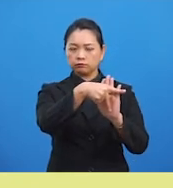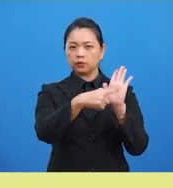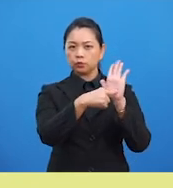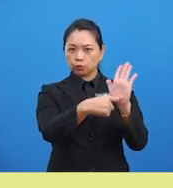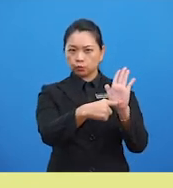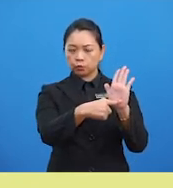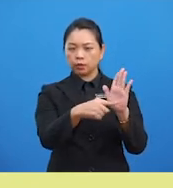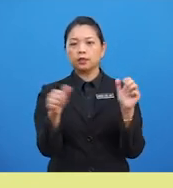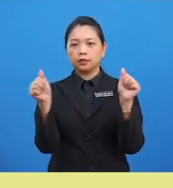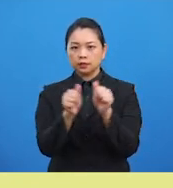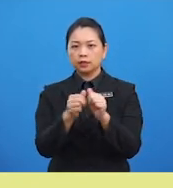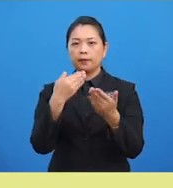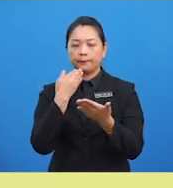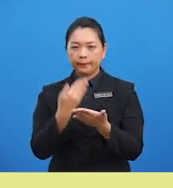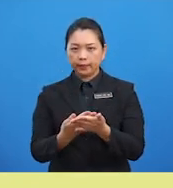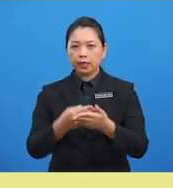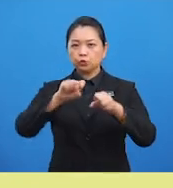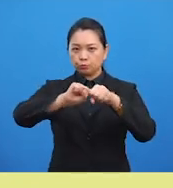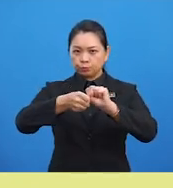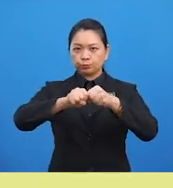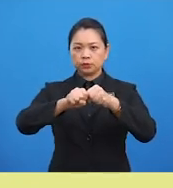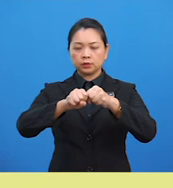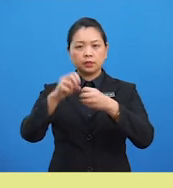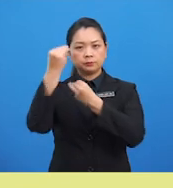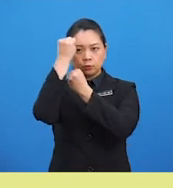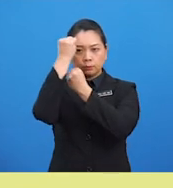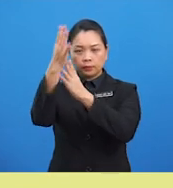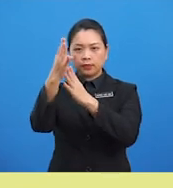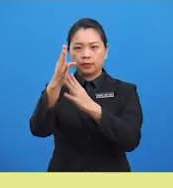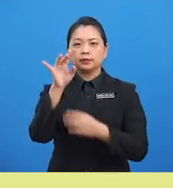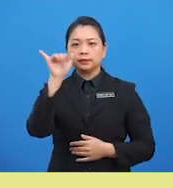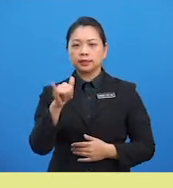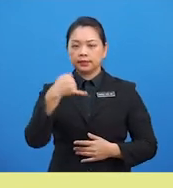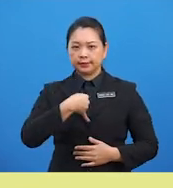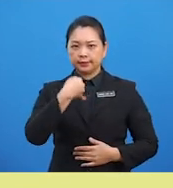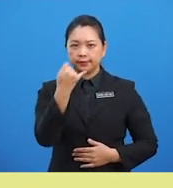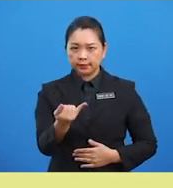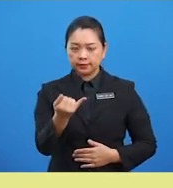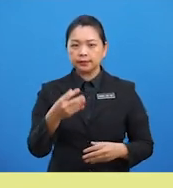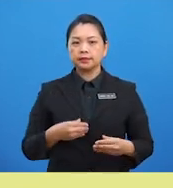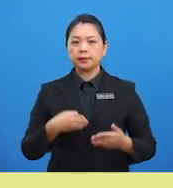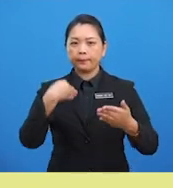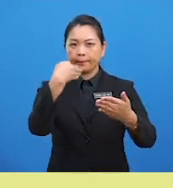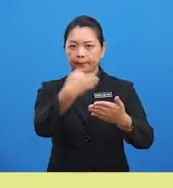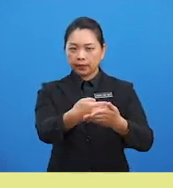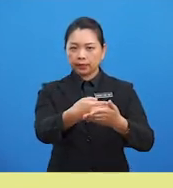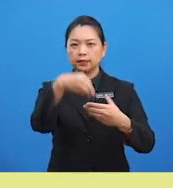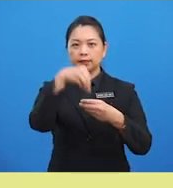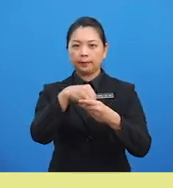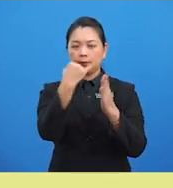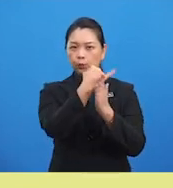baik supaya maklumat yang ingin disampaikan di dalam